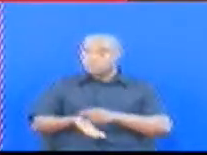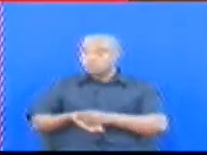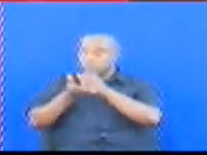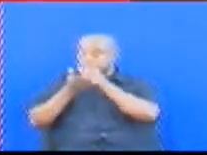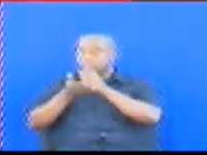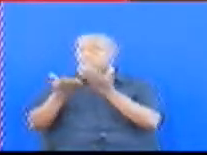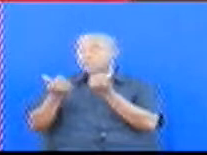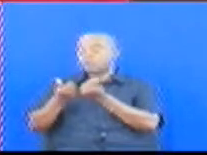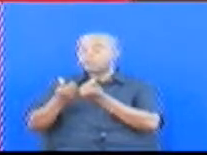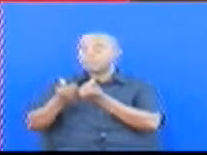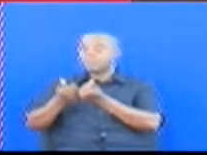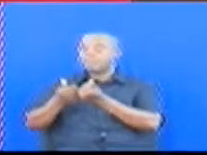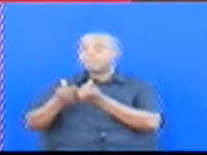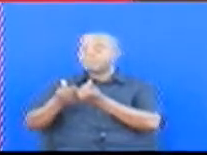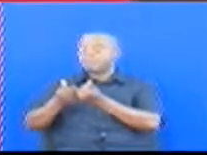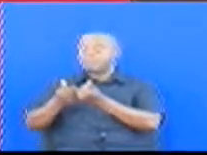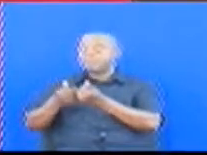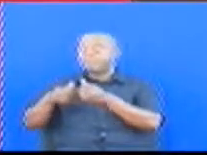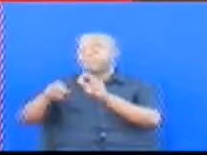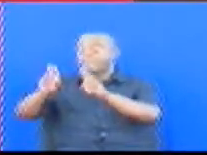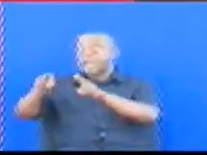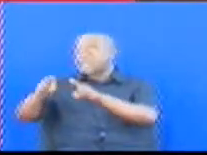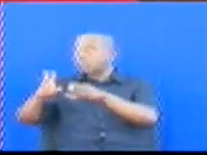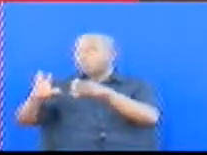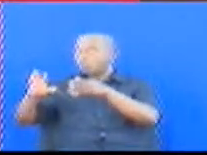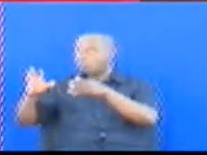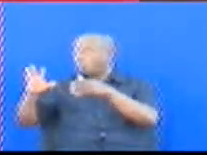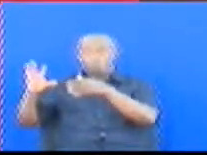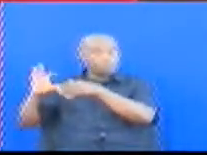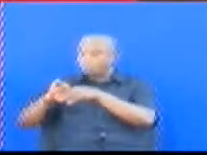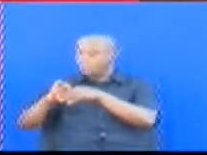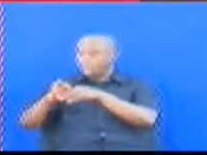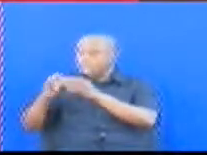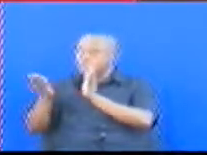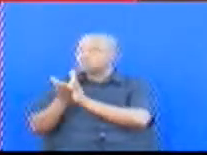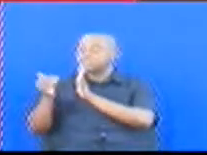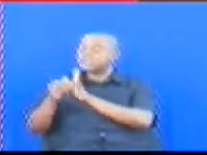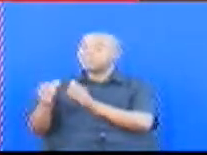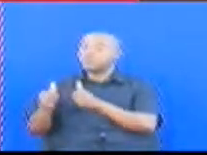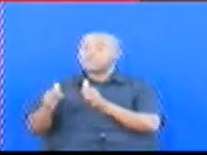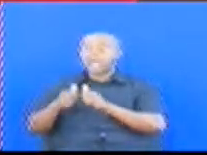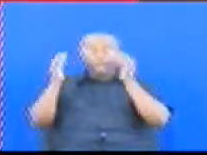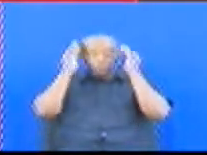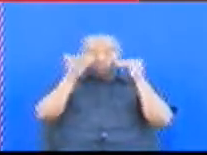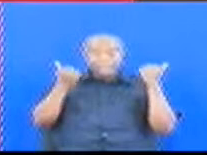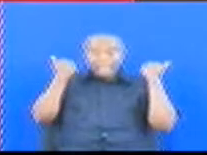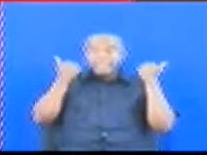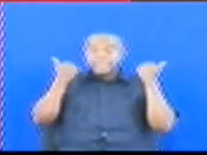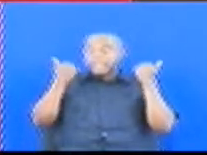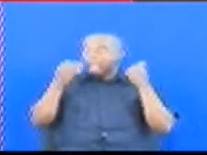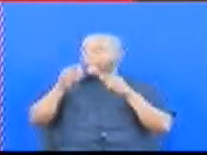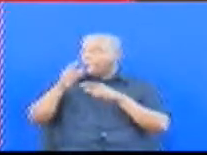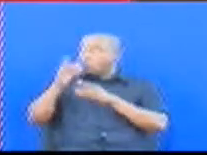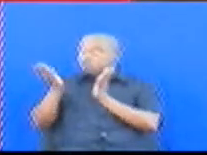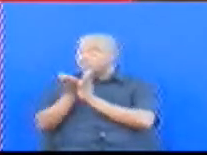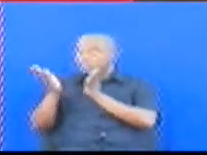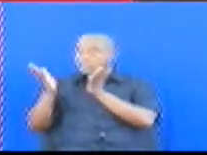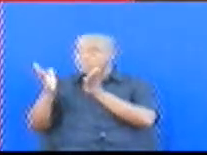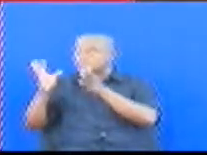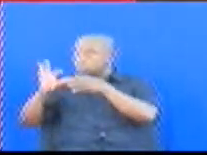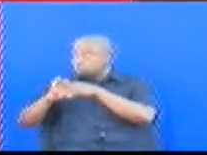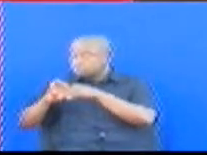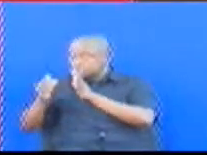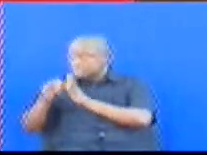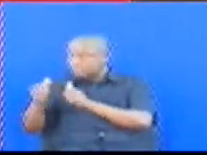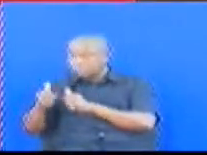mahakimu ambao hawakuwepo na hawakuweza kupita kwenye shule ya sheria au majaji waweze kuwa mawakili watakapostaafu, kama lengo